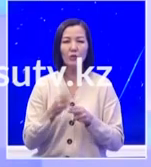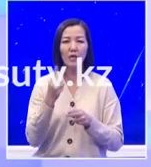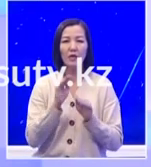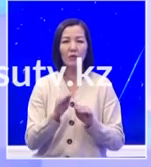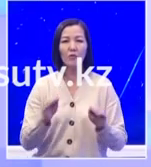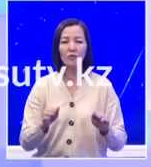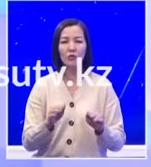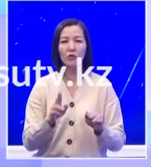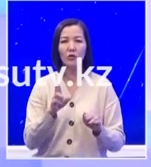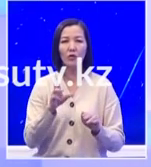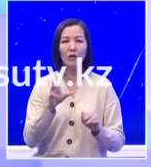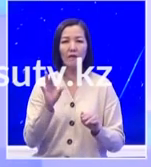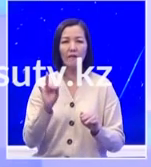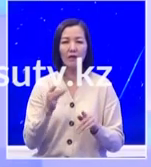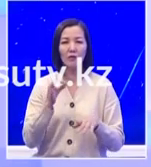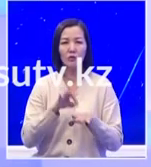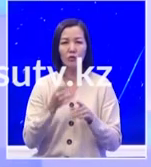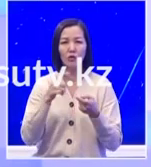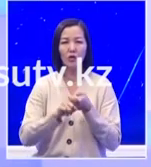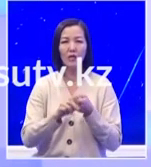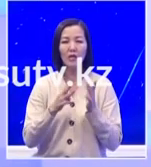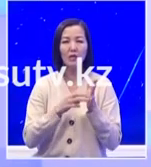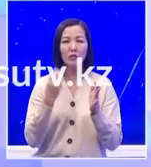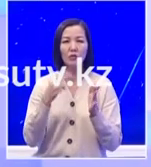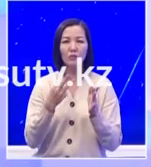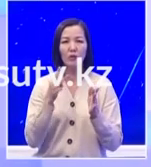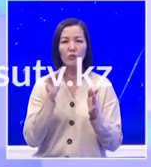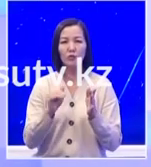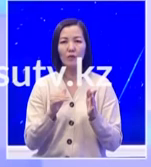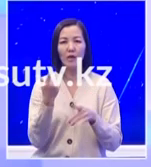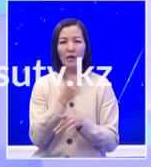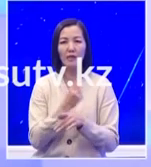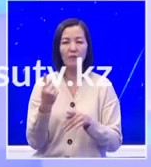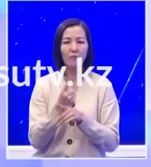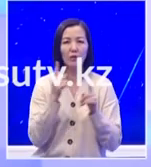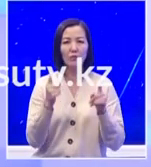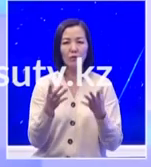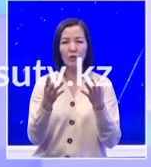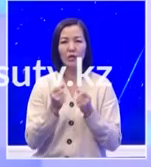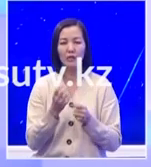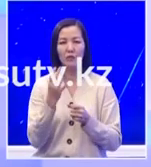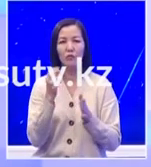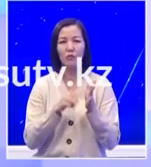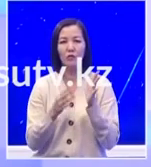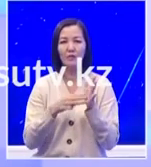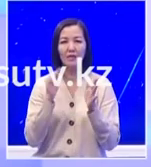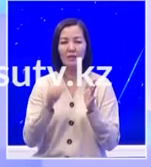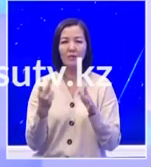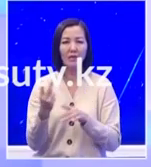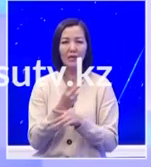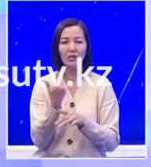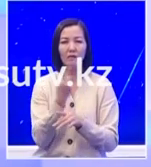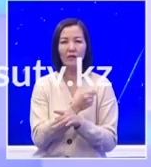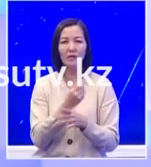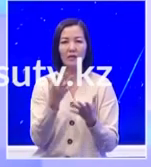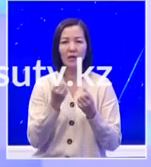COVID жұқтырғаны расталды. Айта кетейік, 823 мыңнан астам адам екпенің бірінші бөлігін алса, 478 мыңға жуығы екінші рет